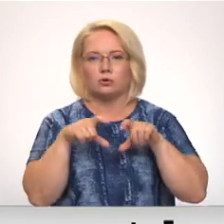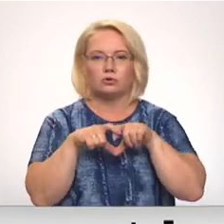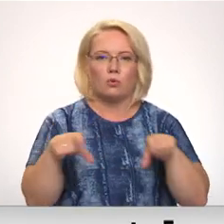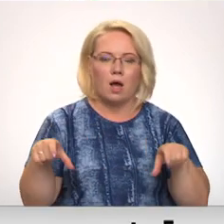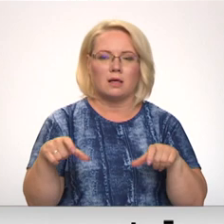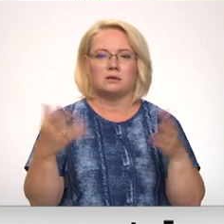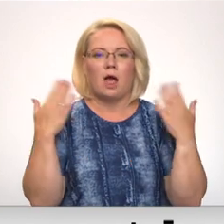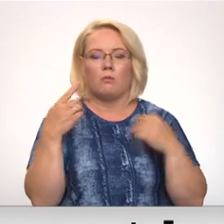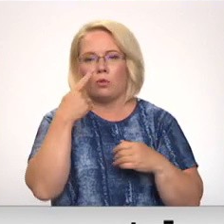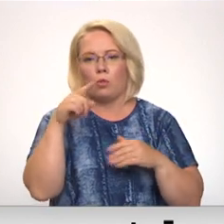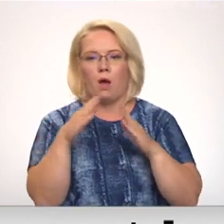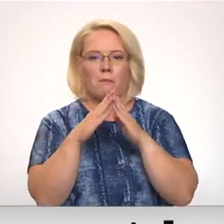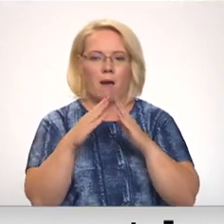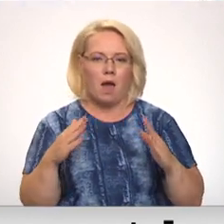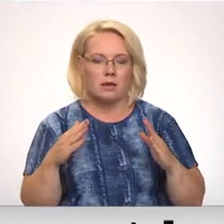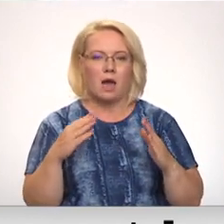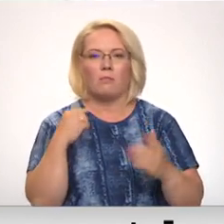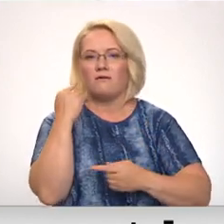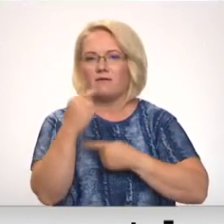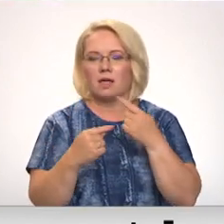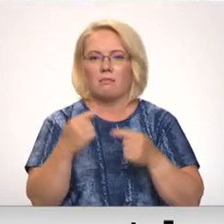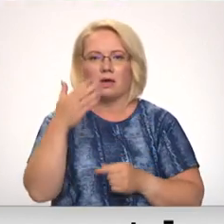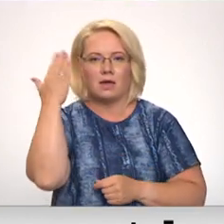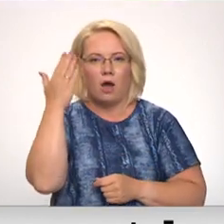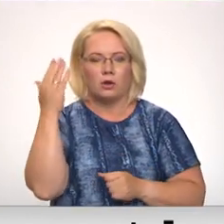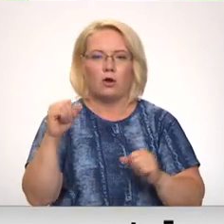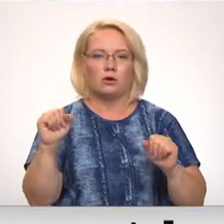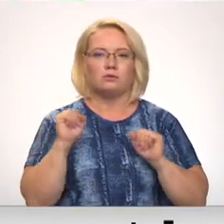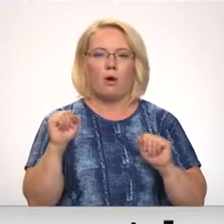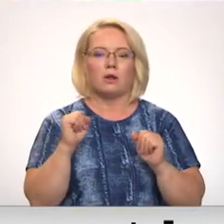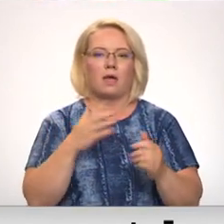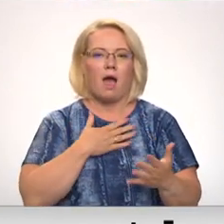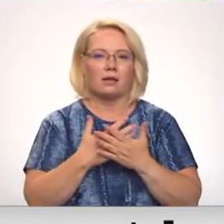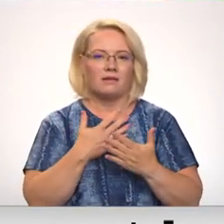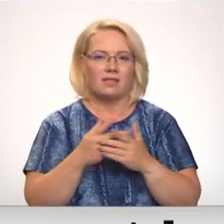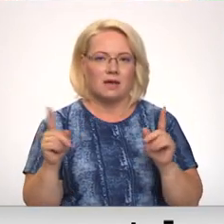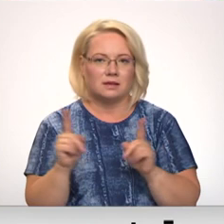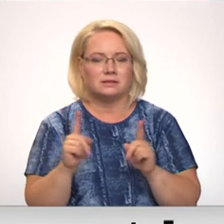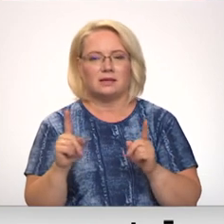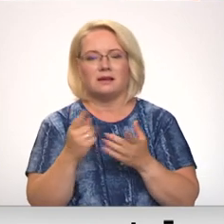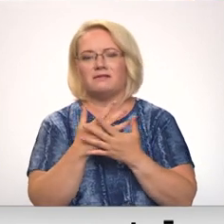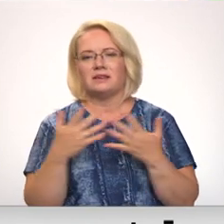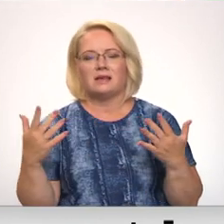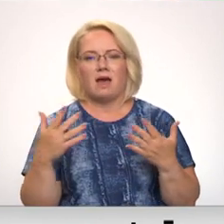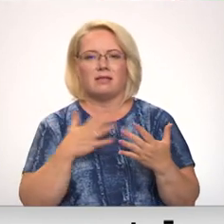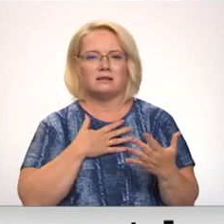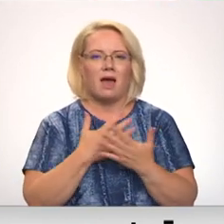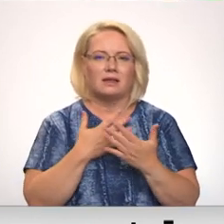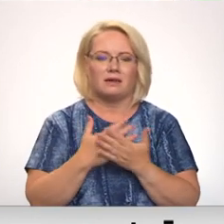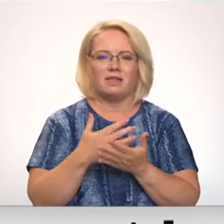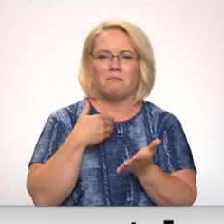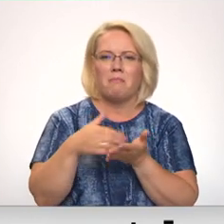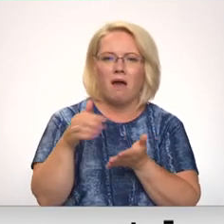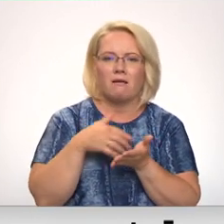atpūta no mājām. Un vienmēr ir jautri, ir sporta aktivitātes, ir visādas aktivitātes,